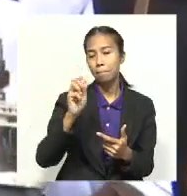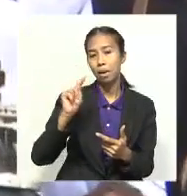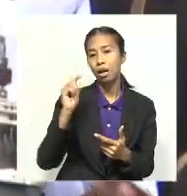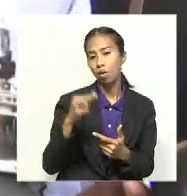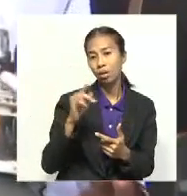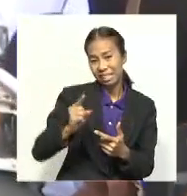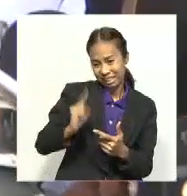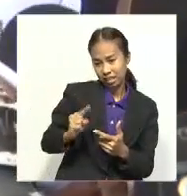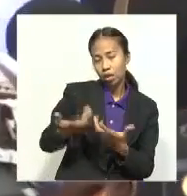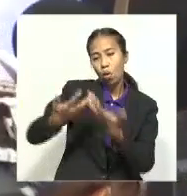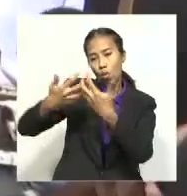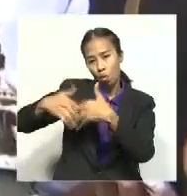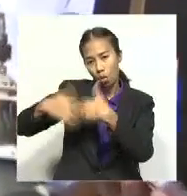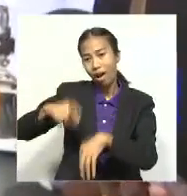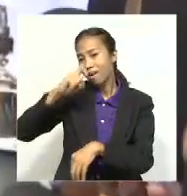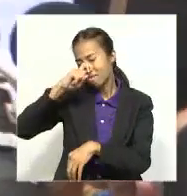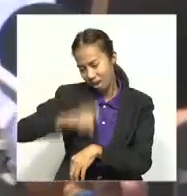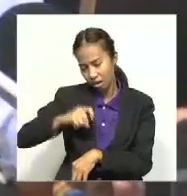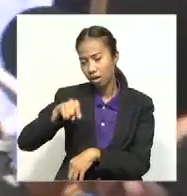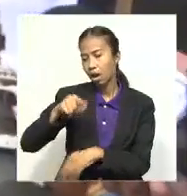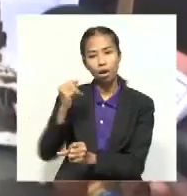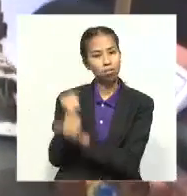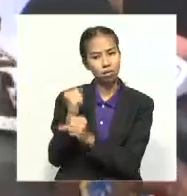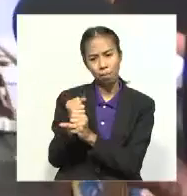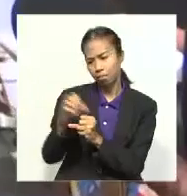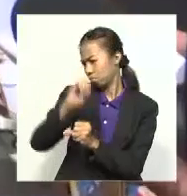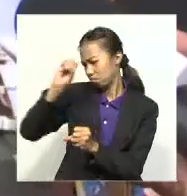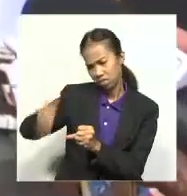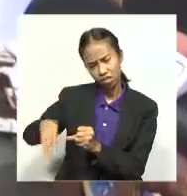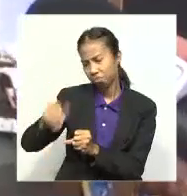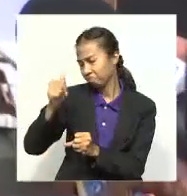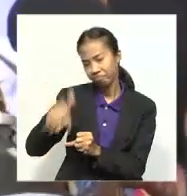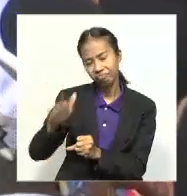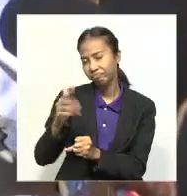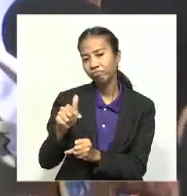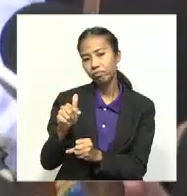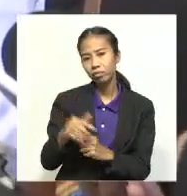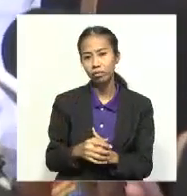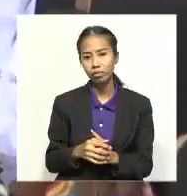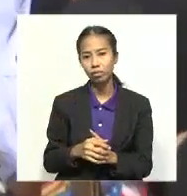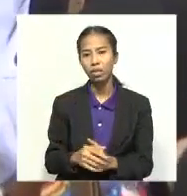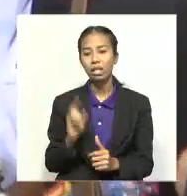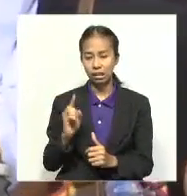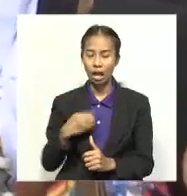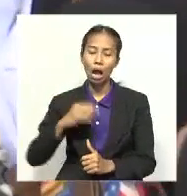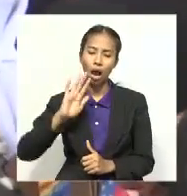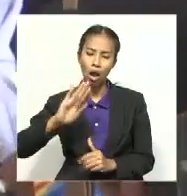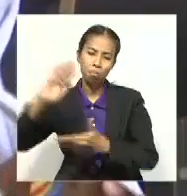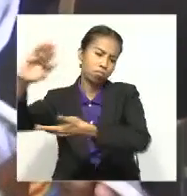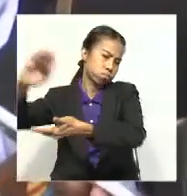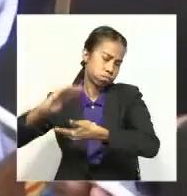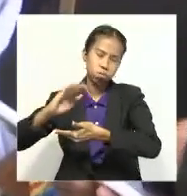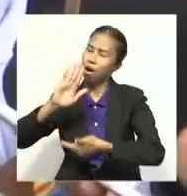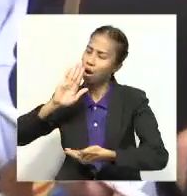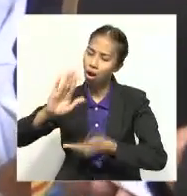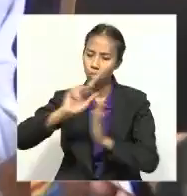รงงานใดในประเทศไทยที่จะกำจัดตะกั่วและปลอดที่ปนเปื้อนและที่ฉาบอยู่นี้ได้จึงห้ามนำเข้าในทุกกร